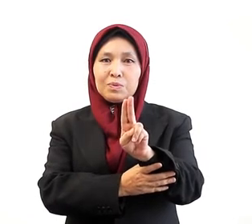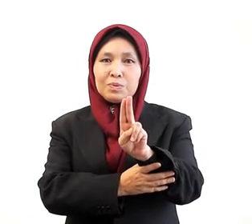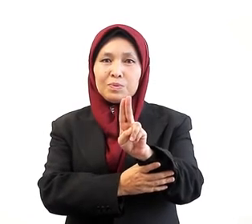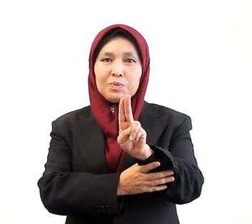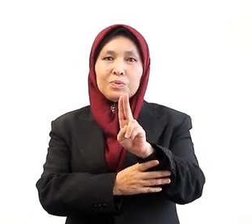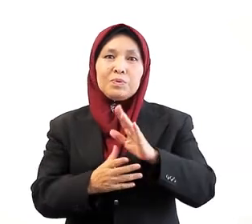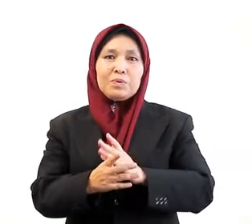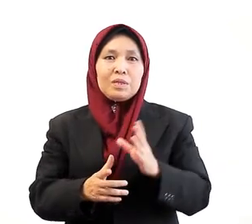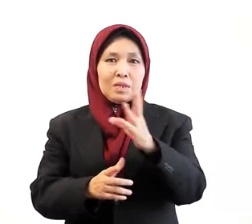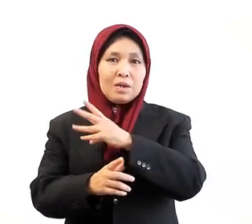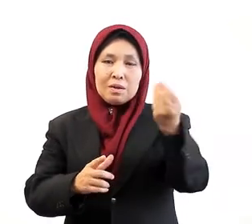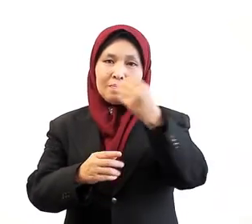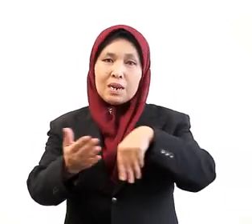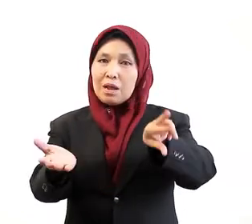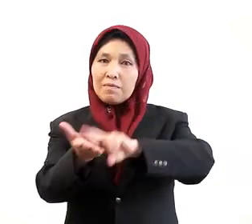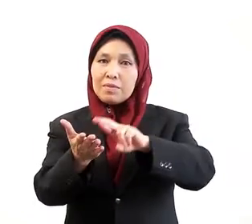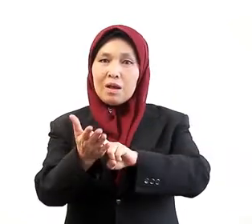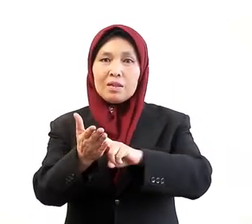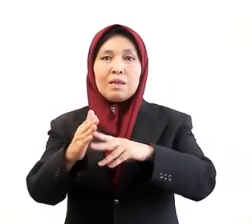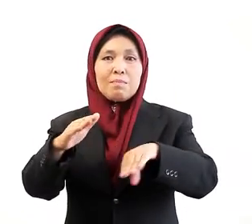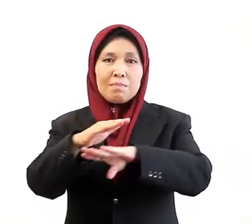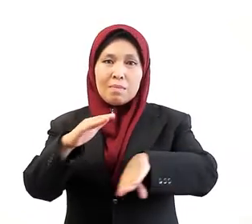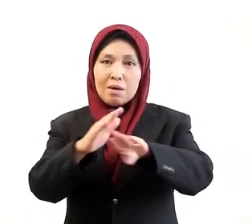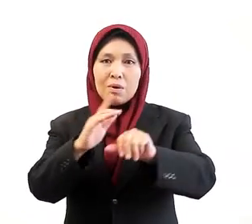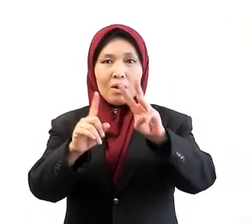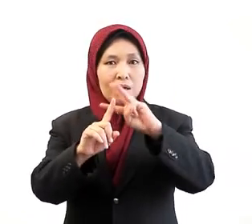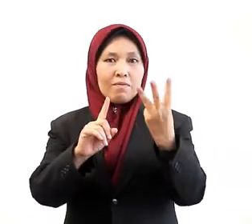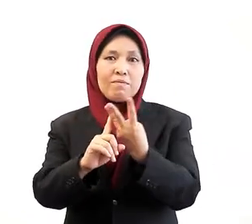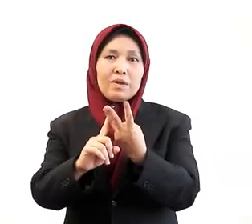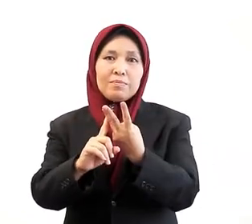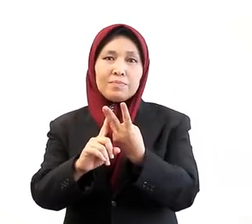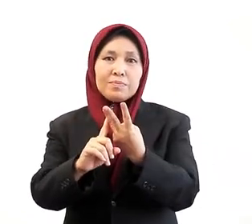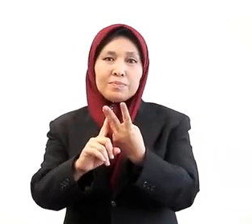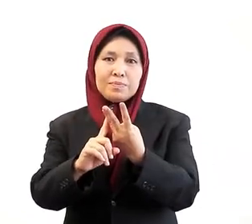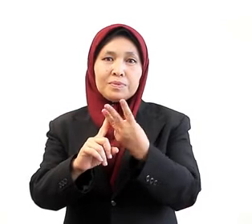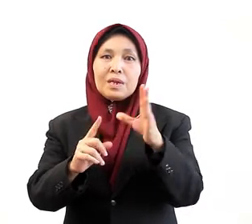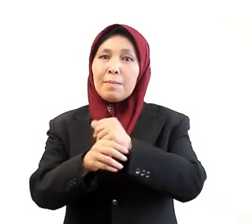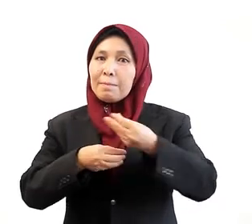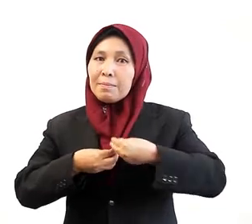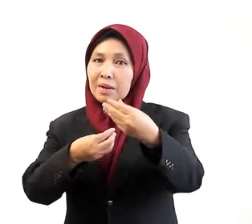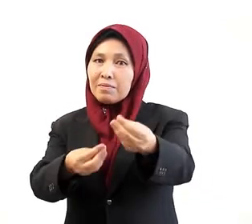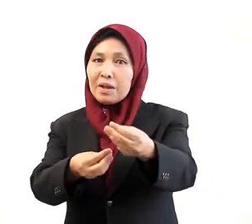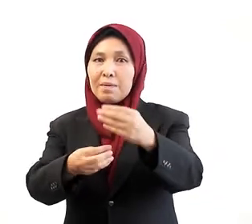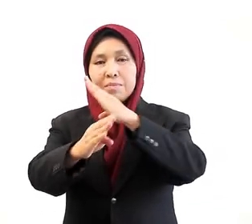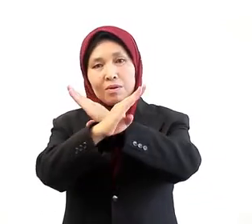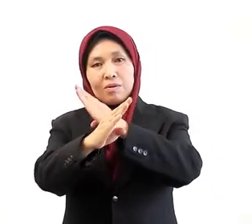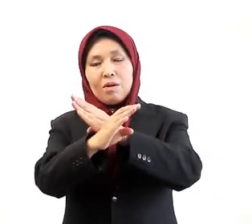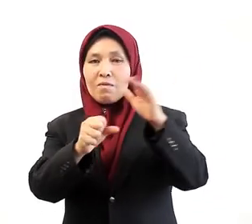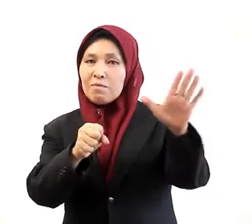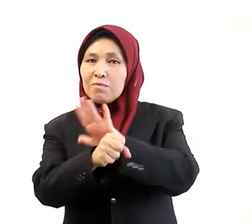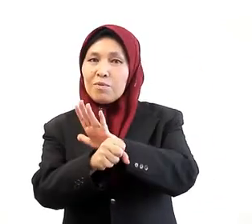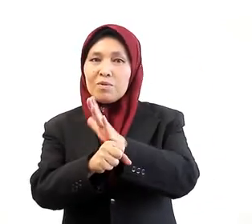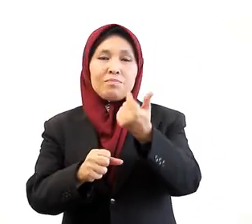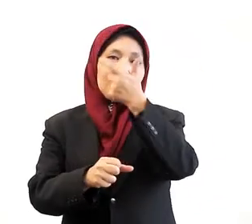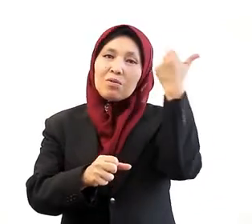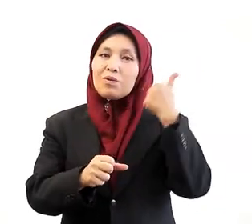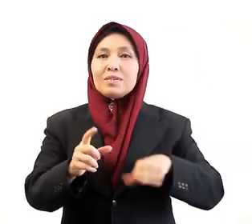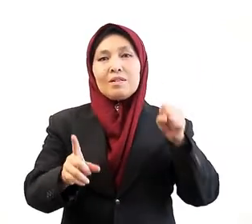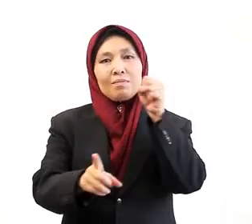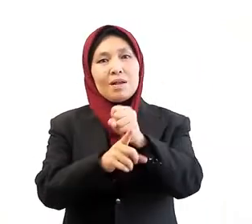OKU yang berdaftar di bawah Jabatan Kebajikan Masyarakat. Ia menawarkan pelindungan komprehensif akibat